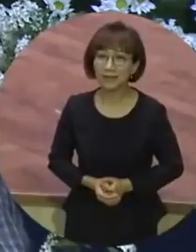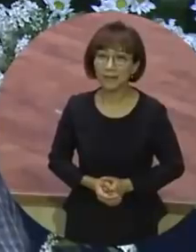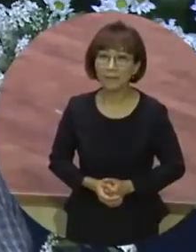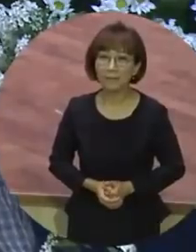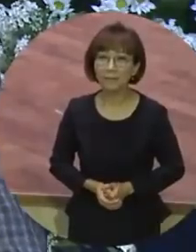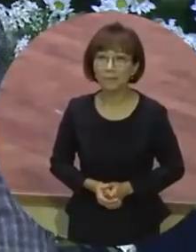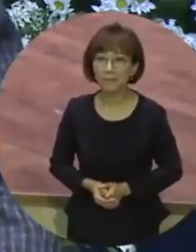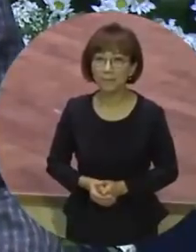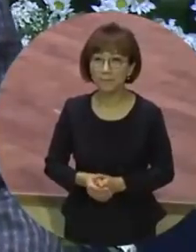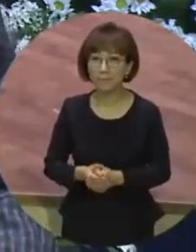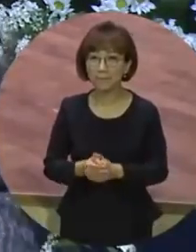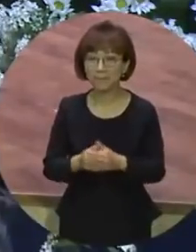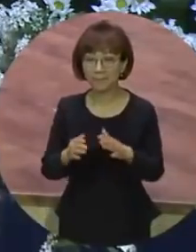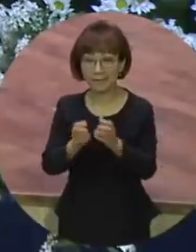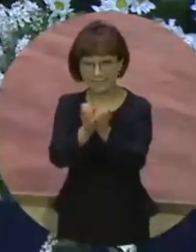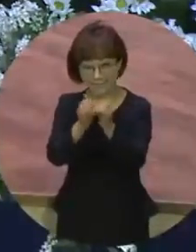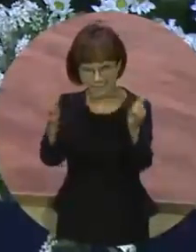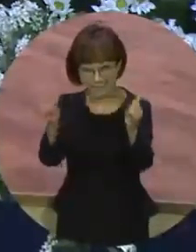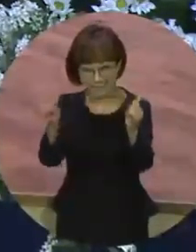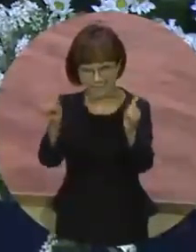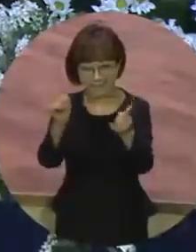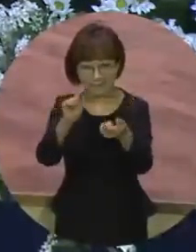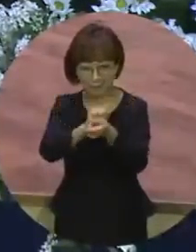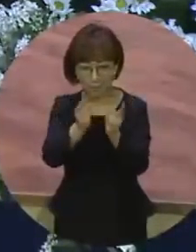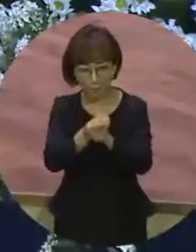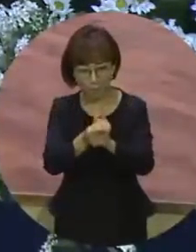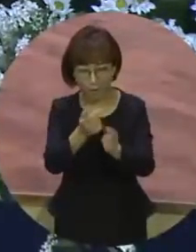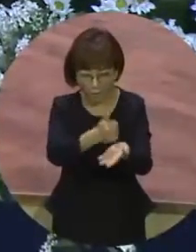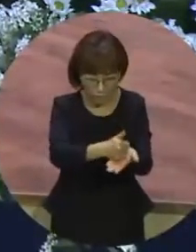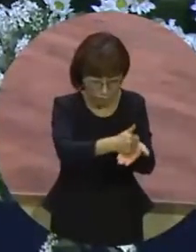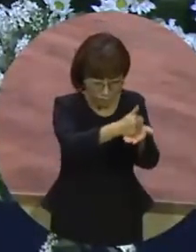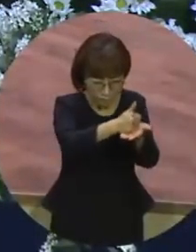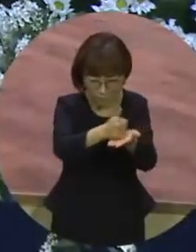서로 귀한 줄을 너무 모르는 것 같아요. 함부로 하는 것 같아요. 함부로.